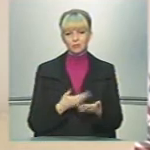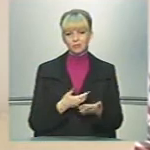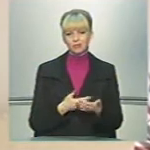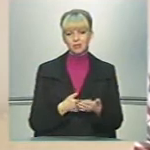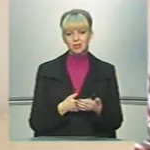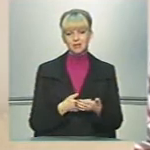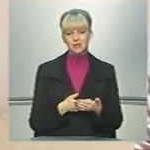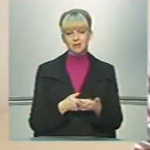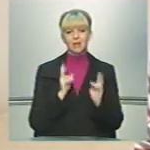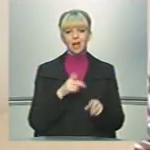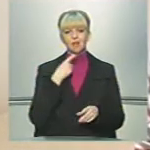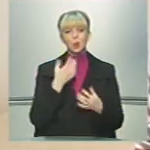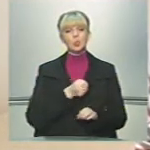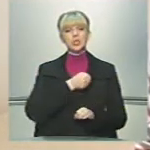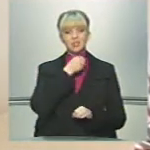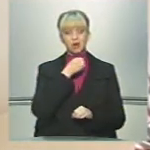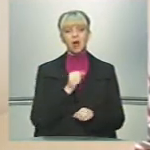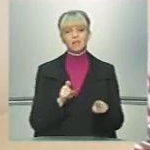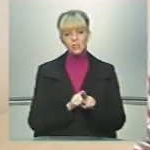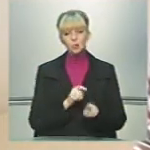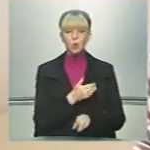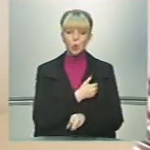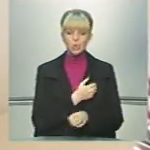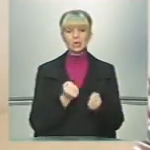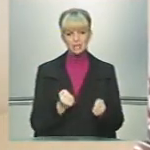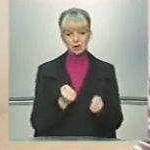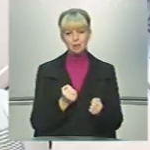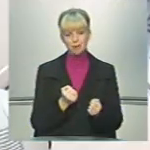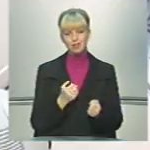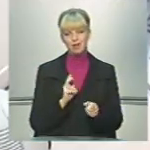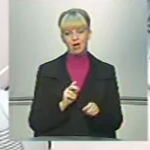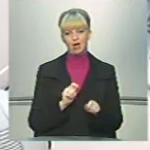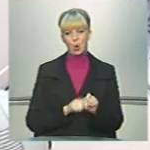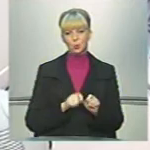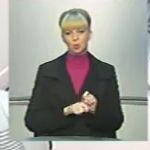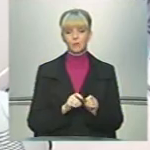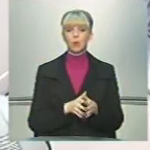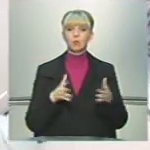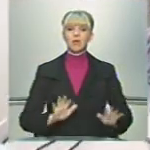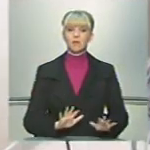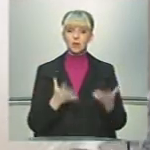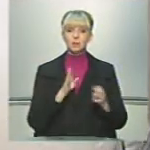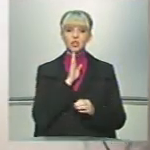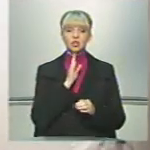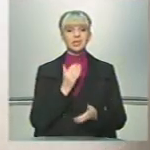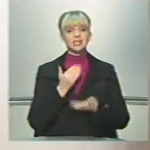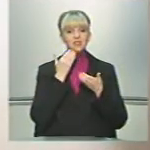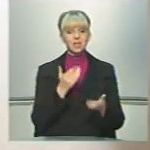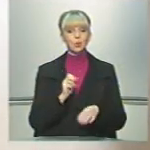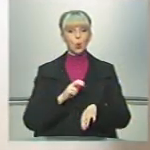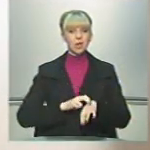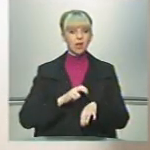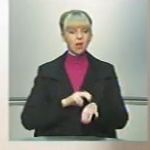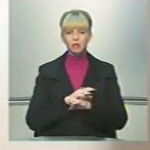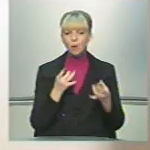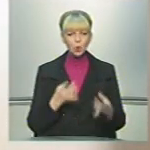десь, як кажуть, з віком, але все одно хочеться тримати себе на контролі. Та в більшості випадків жінки звертаються до лікарів